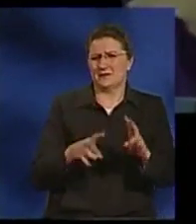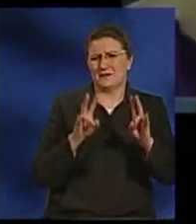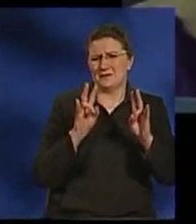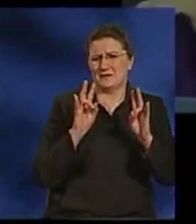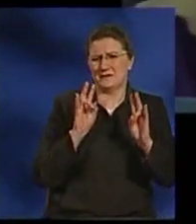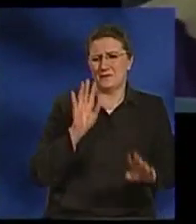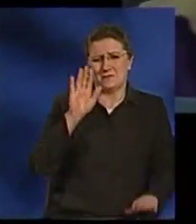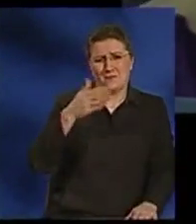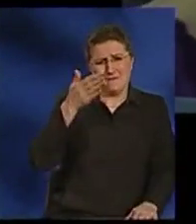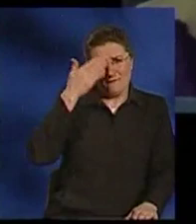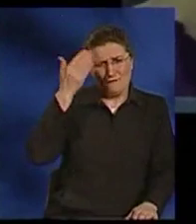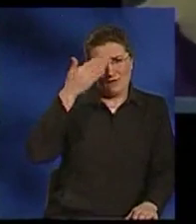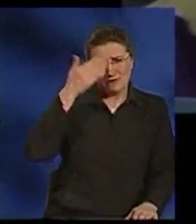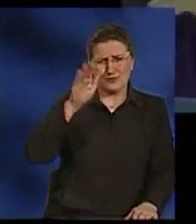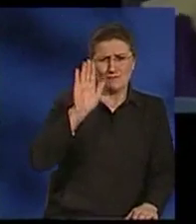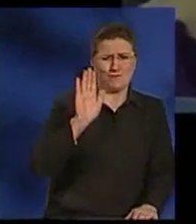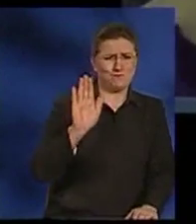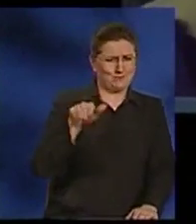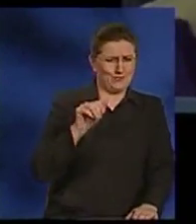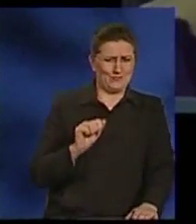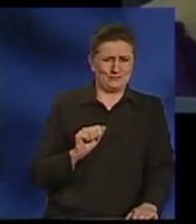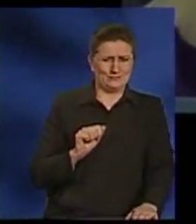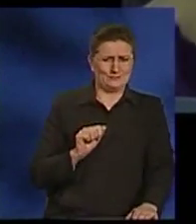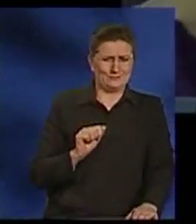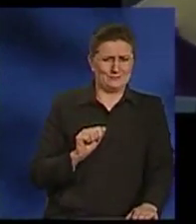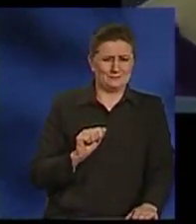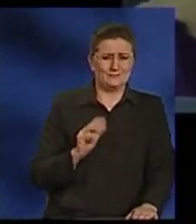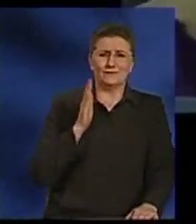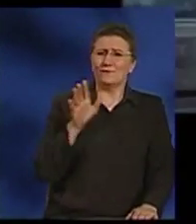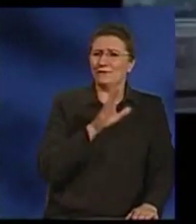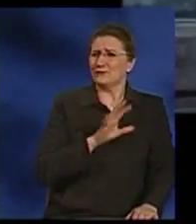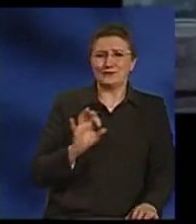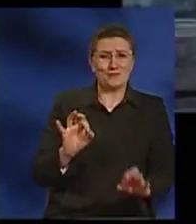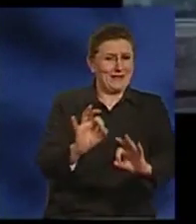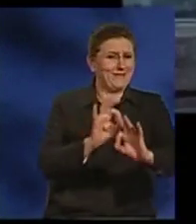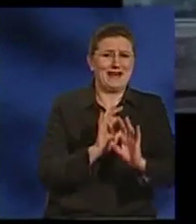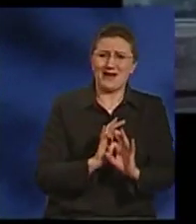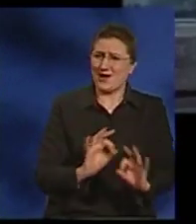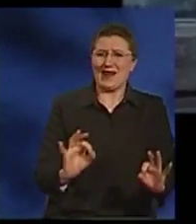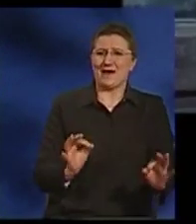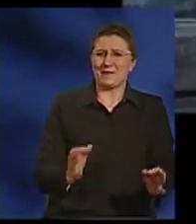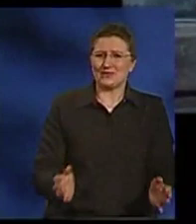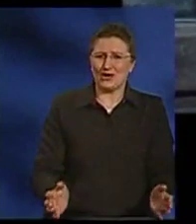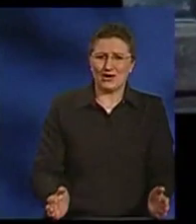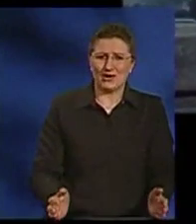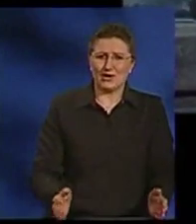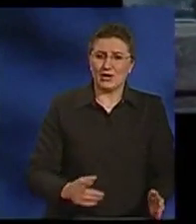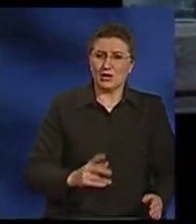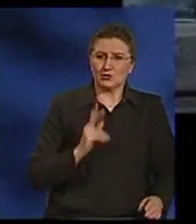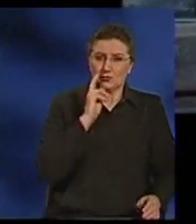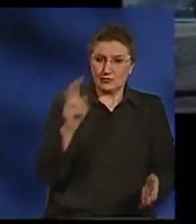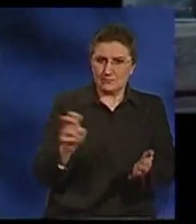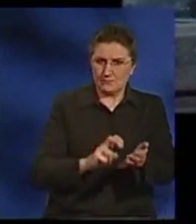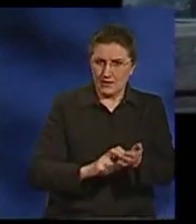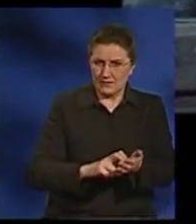поразвлечься Это даже не плохо Все будет великолепно Верно Кто же будет бояться